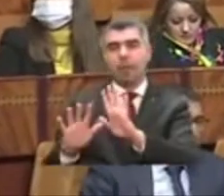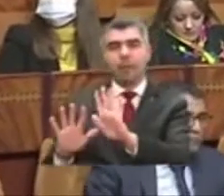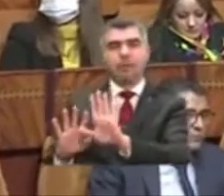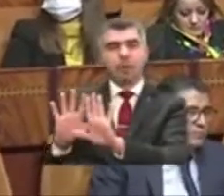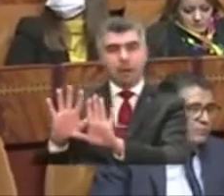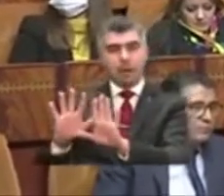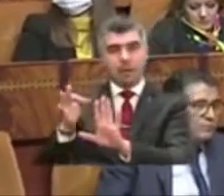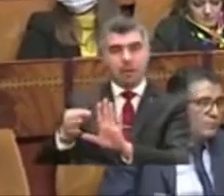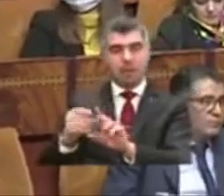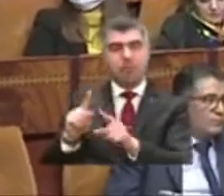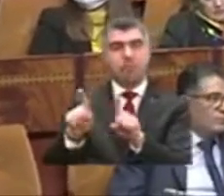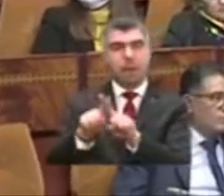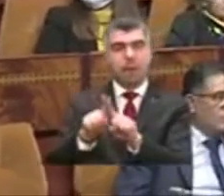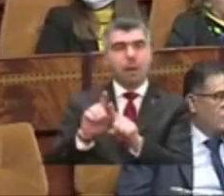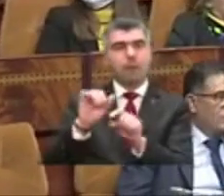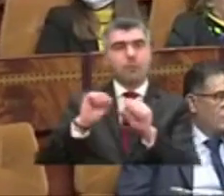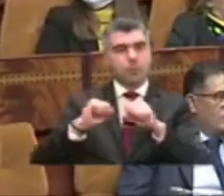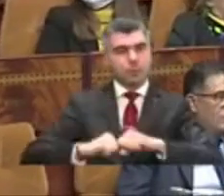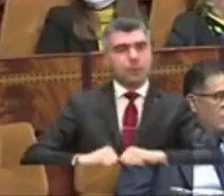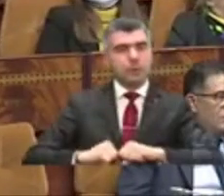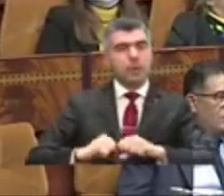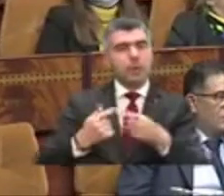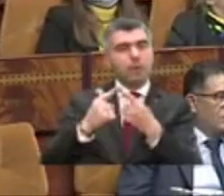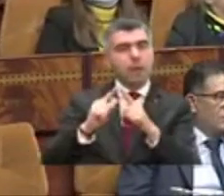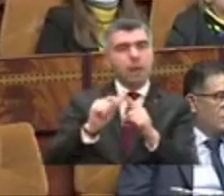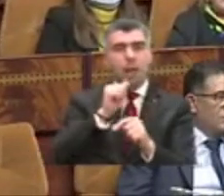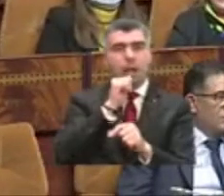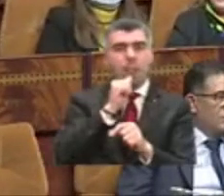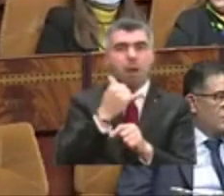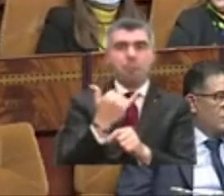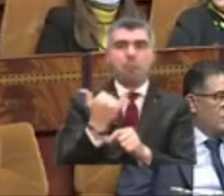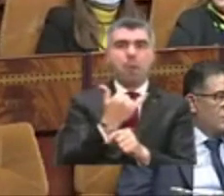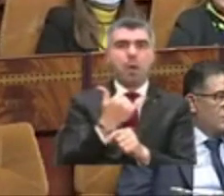صلاحيات واسعه باش تحققوا هذا الامن المائي